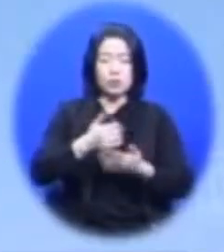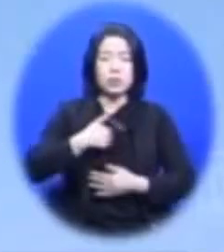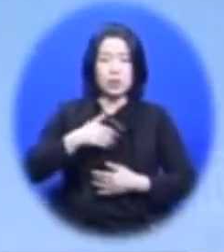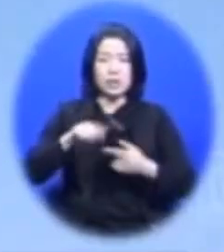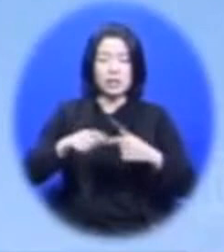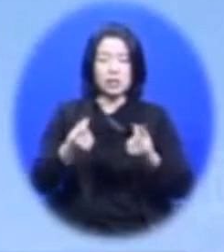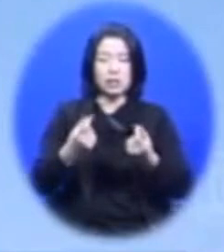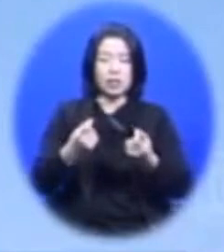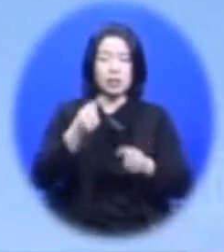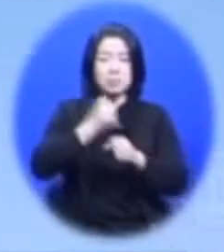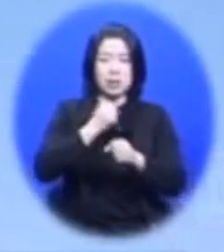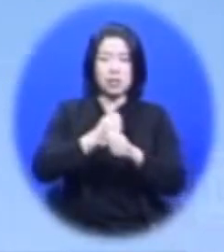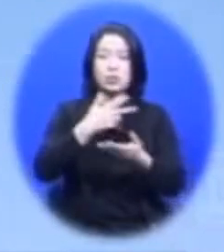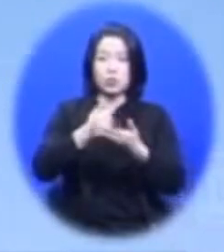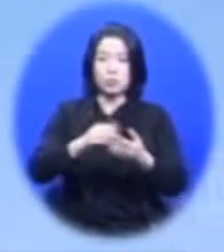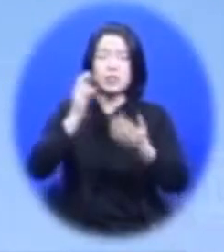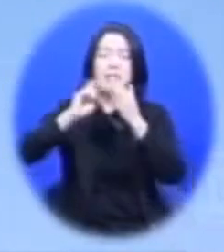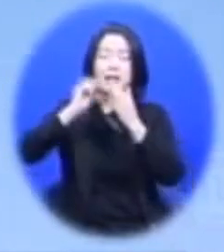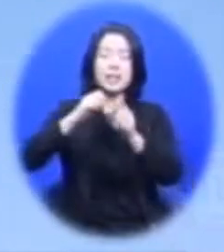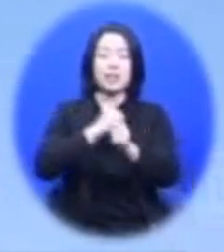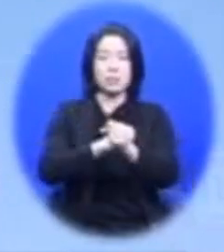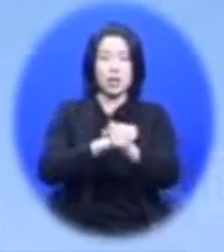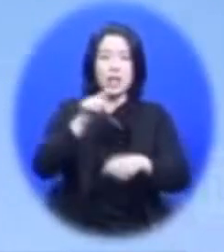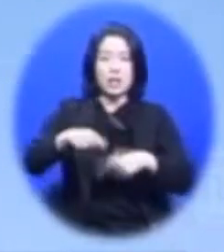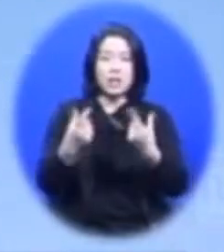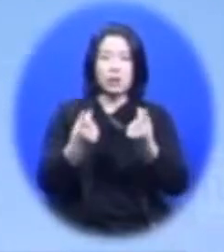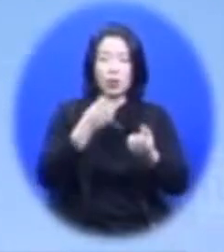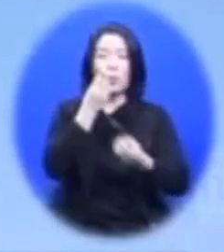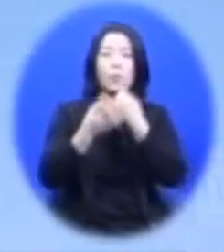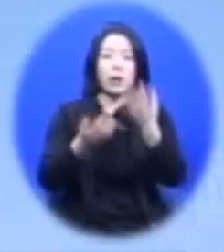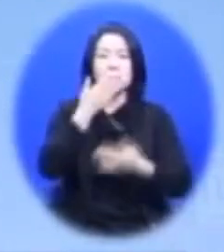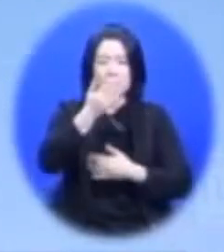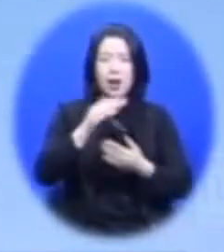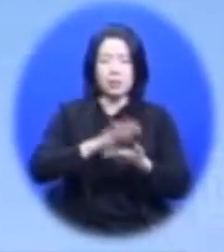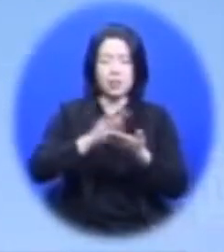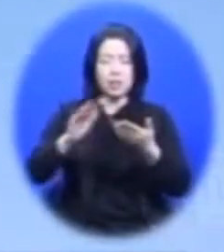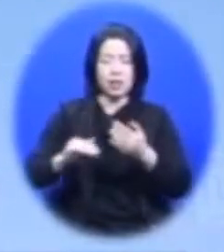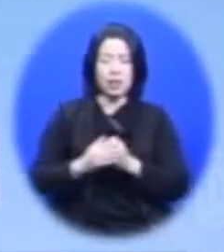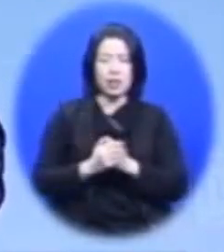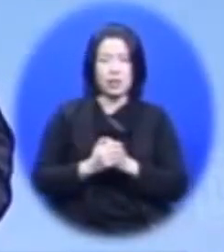저를 이렇게 만드신 주님을 찬양합니다. 이렇게 고백할 수 있단 말입니다.